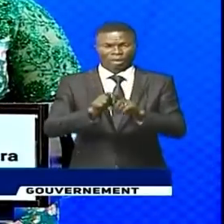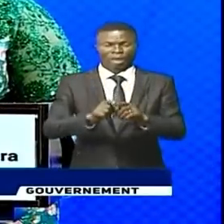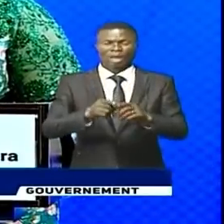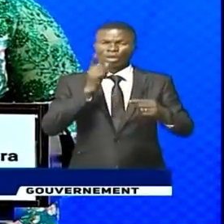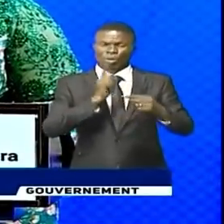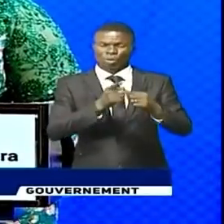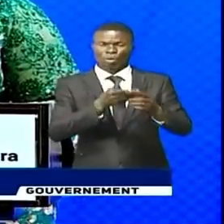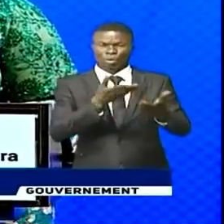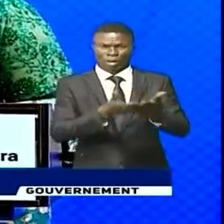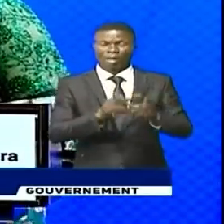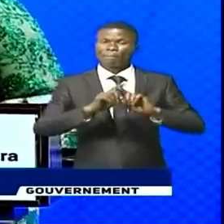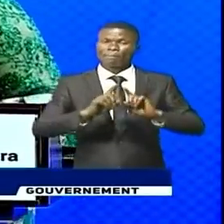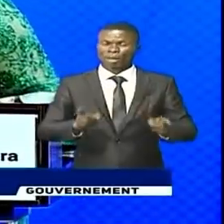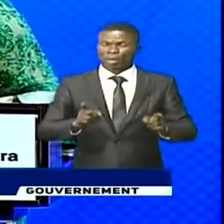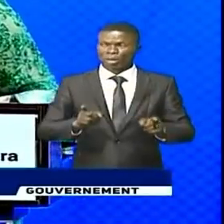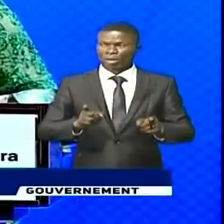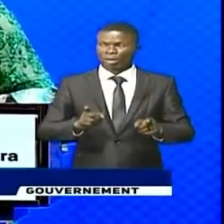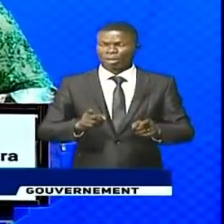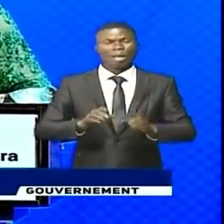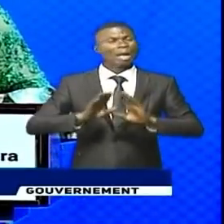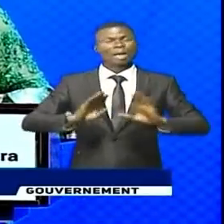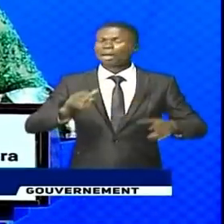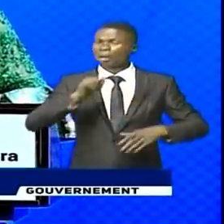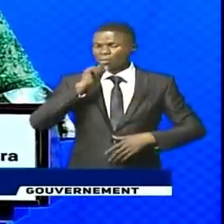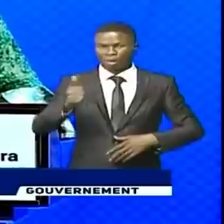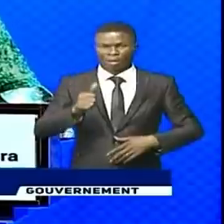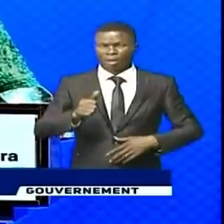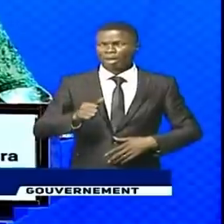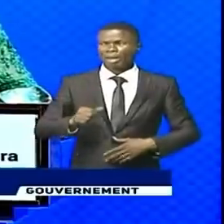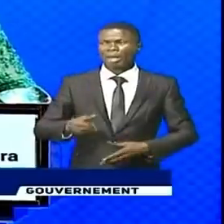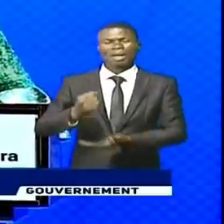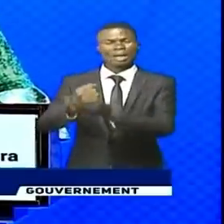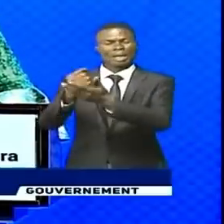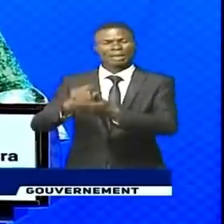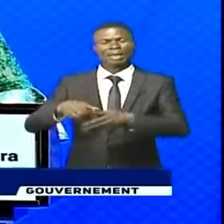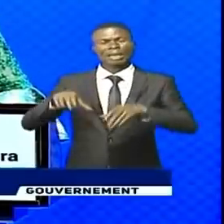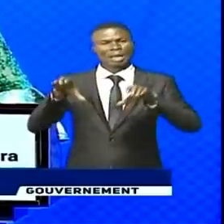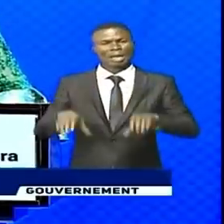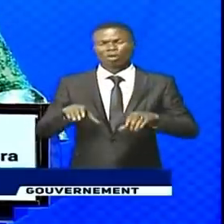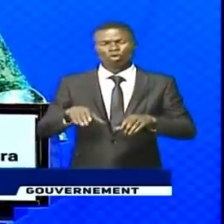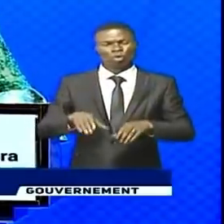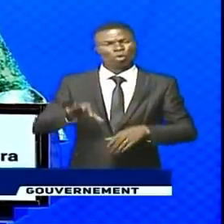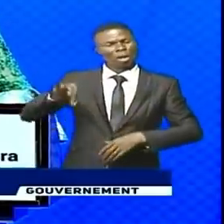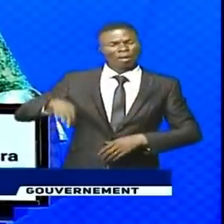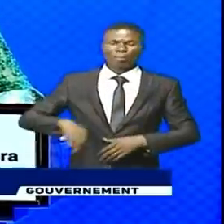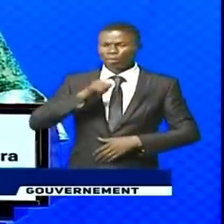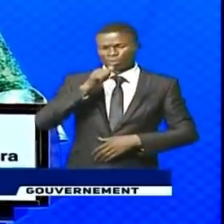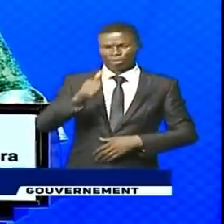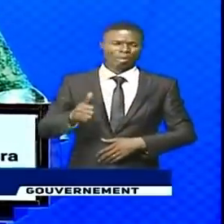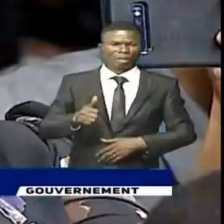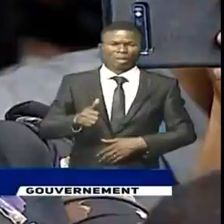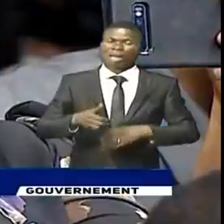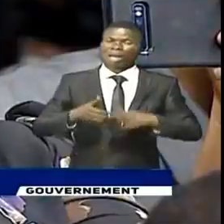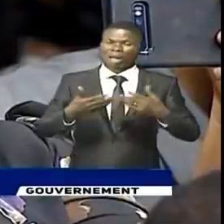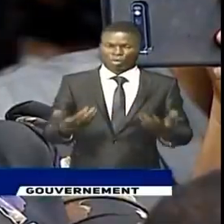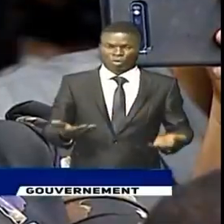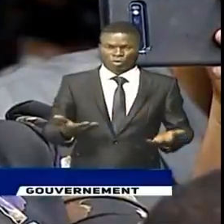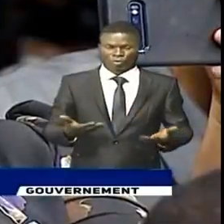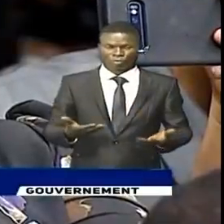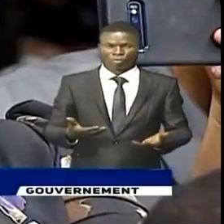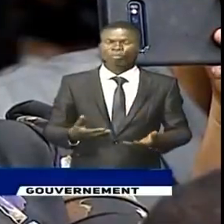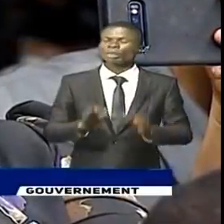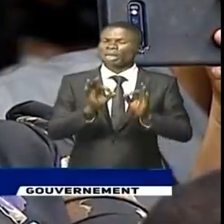mais qui ne pouvait pas être bénéfique pour la république étant donné qu'il était sous sanction il était